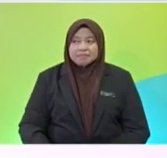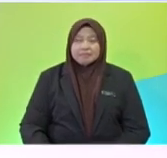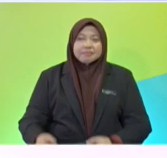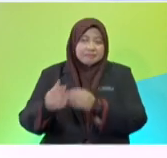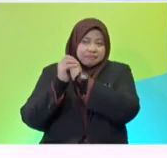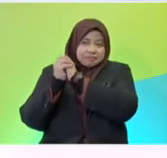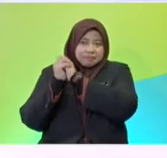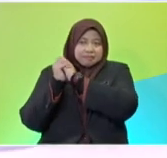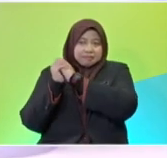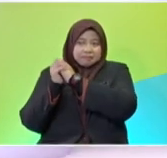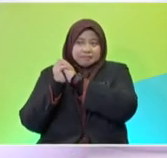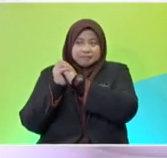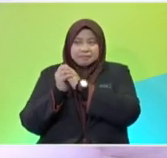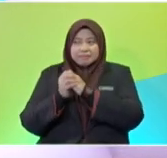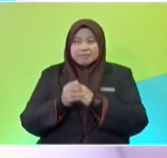15